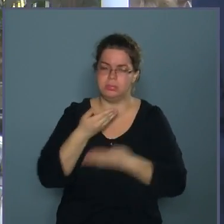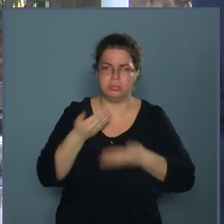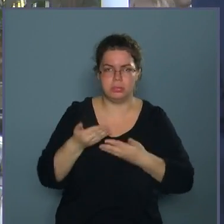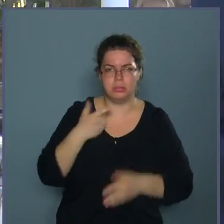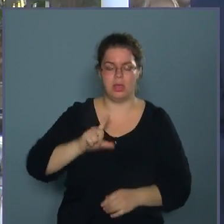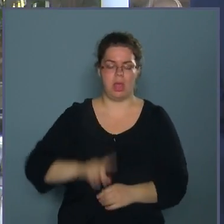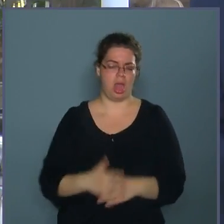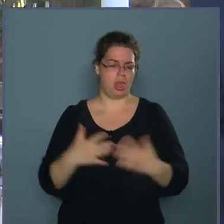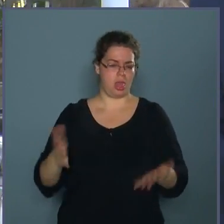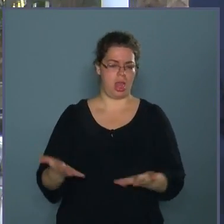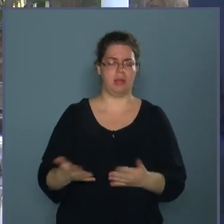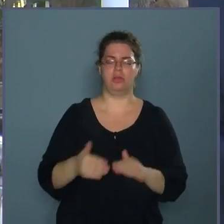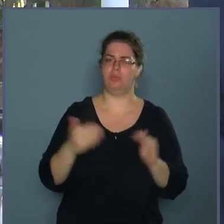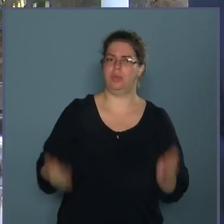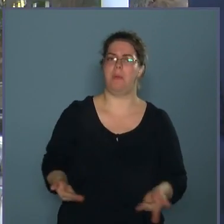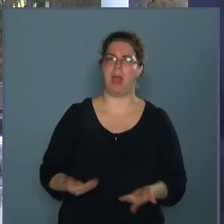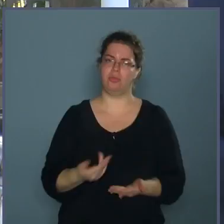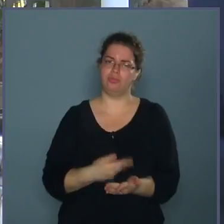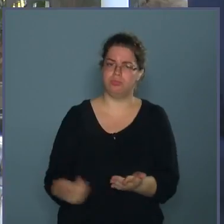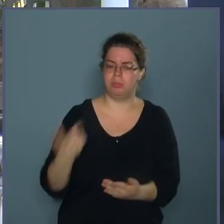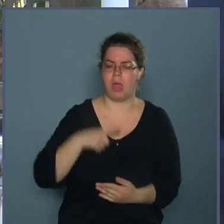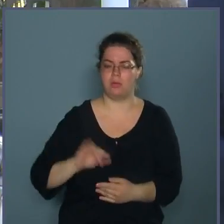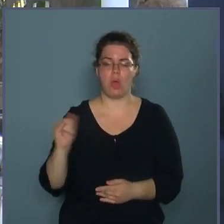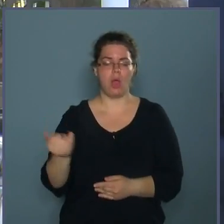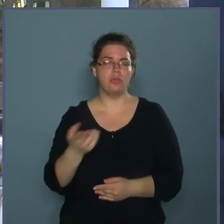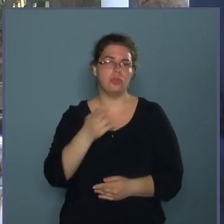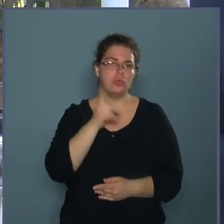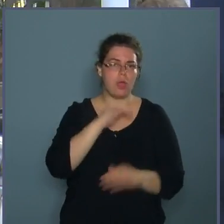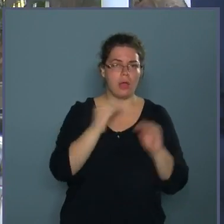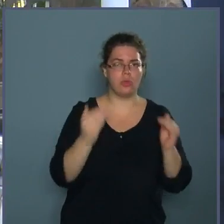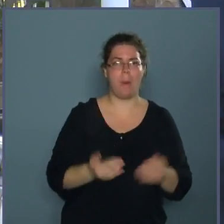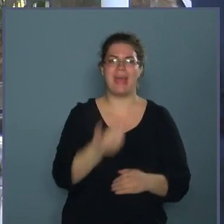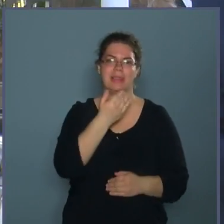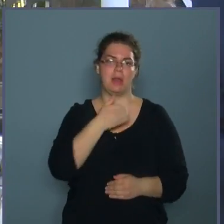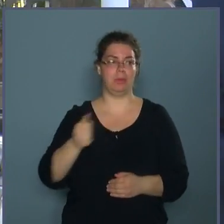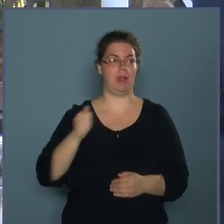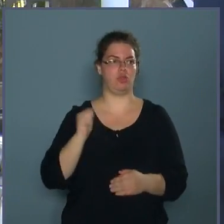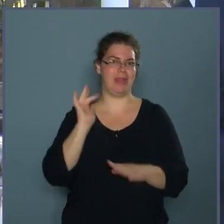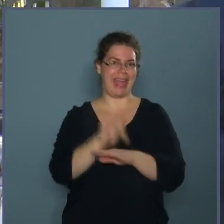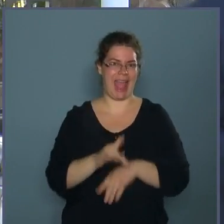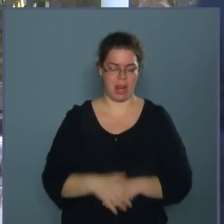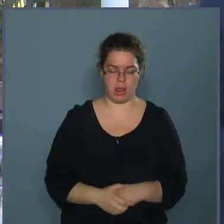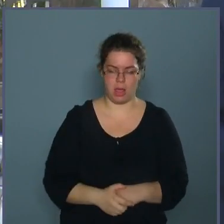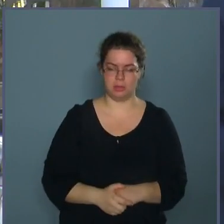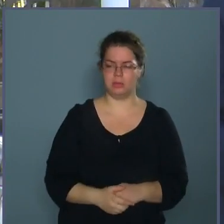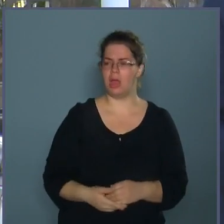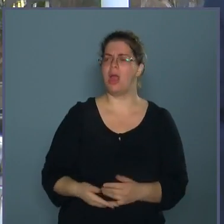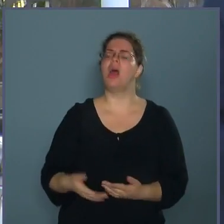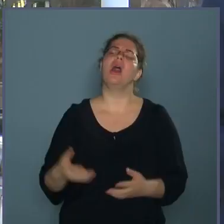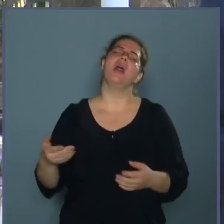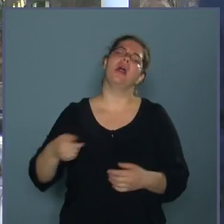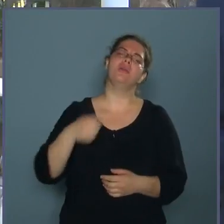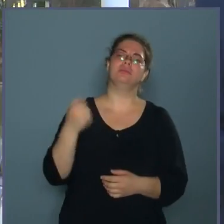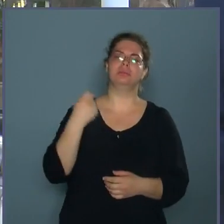legnagyobb szabású hadbírósági perét a jutadom esztergomi katonái ellen. A hadosztály parancsnokáról,